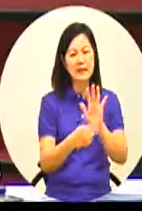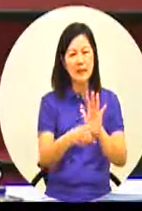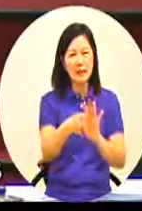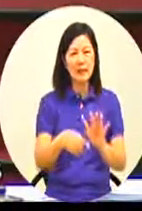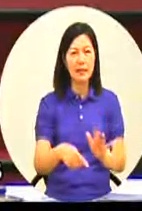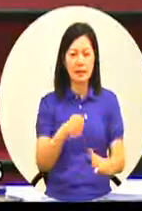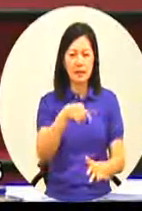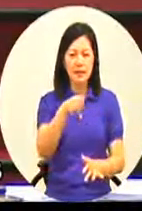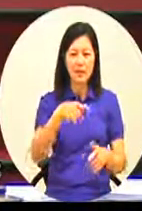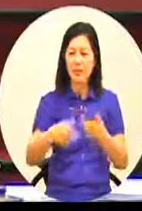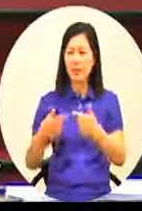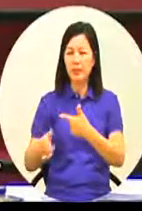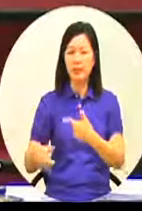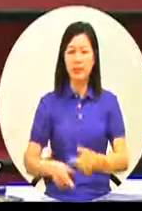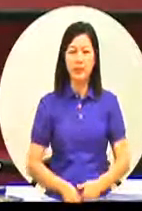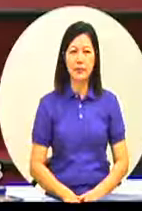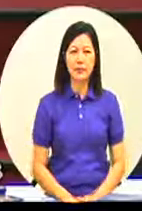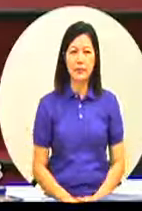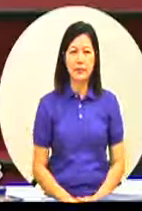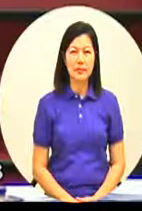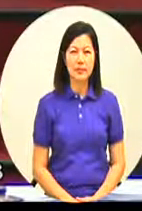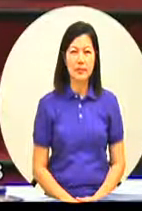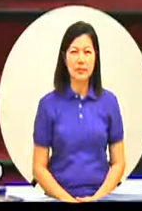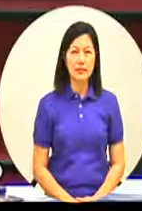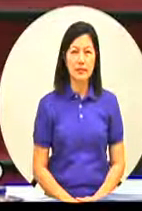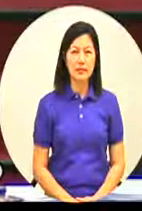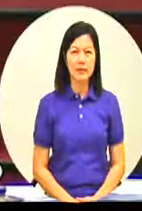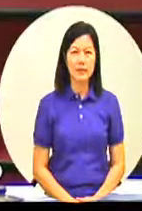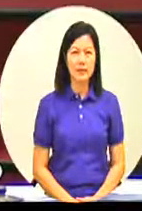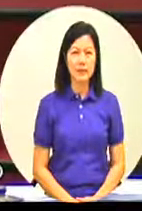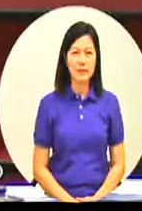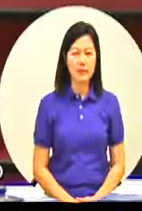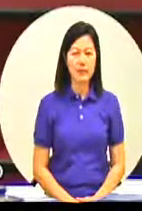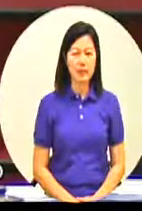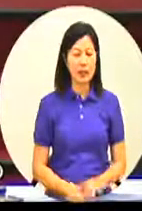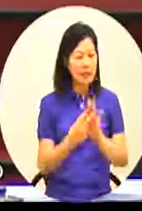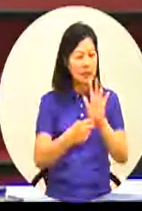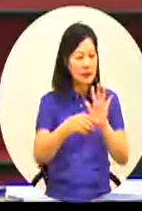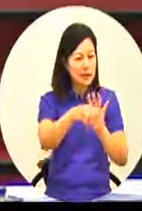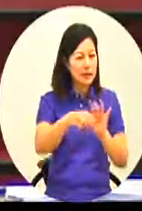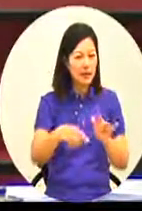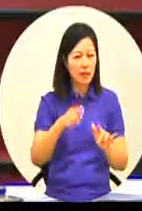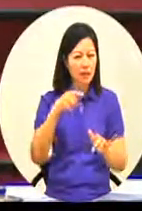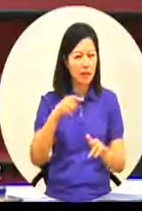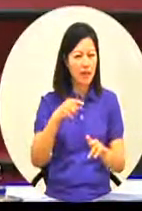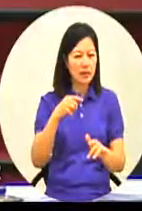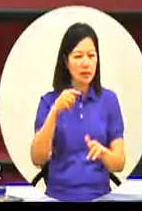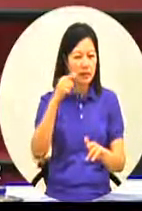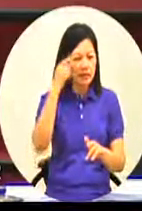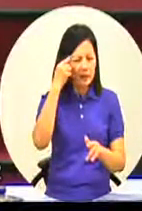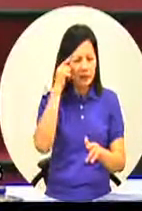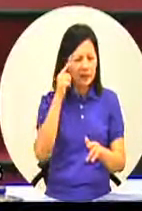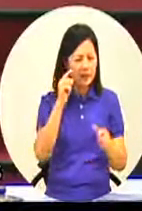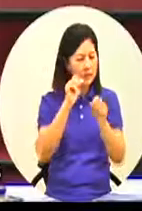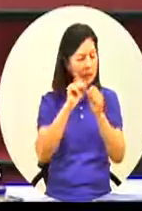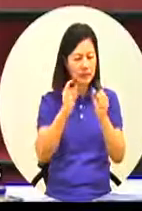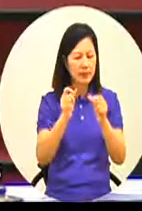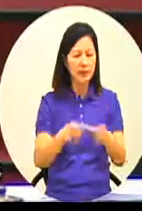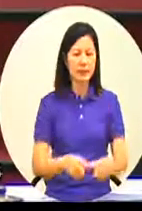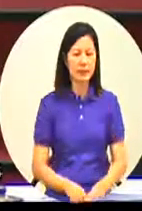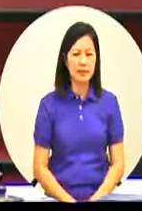意，你听咯。我讲伊袂晓讲啊，失意啦，比喻安尼是失意啦，你听无？